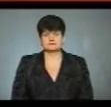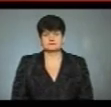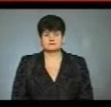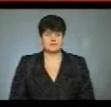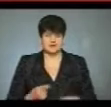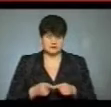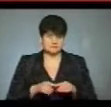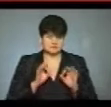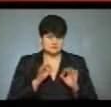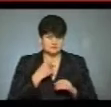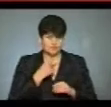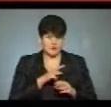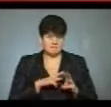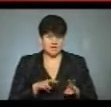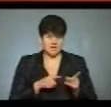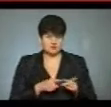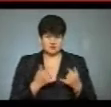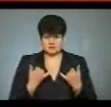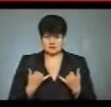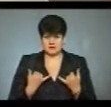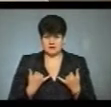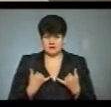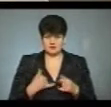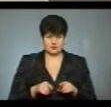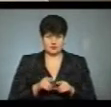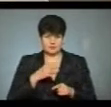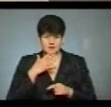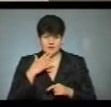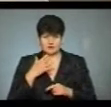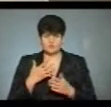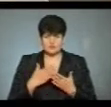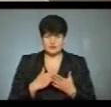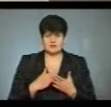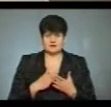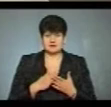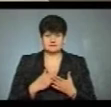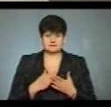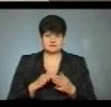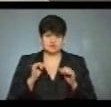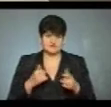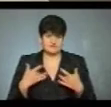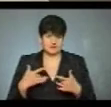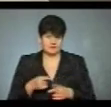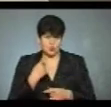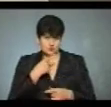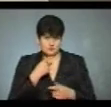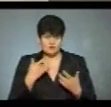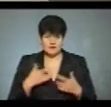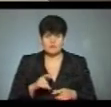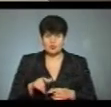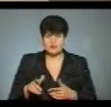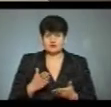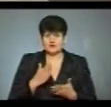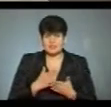Все-таки, чи має рацію пан міністр щодо того, що зараз все одно багато механізмів, коли от він особисто звільняв людей, що якщо